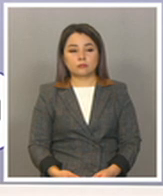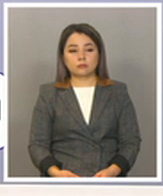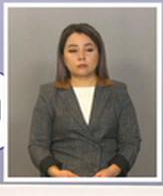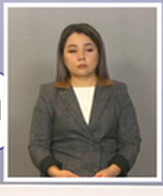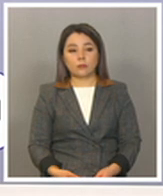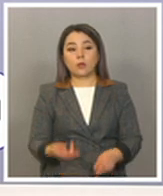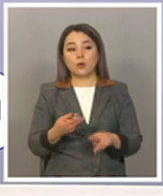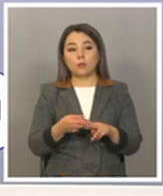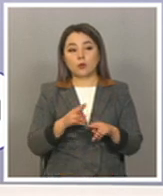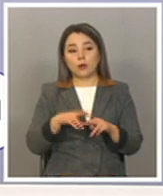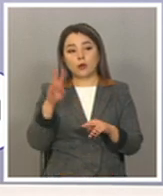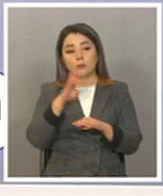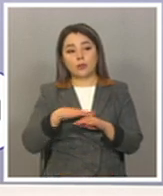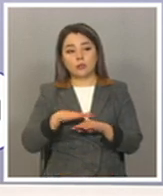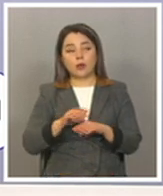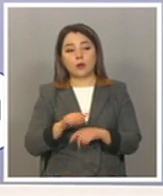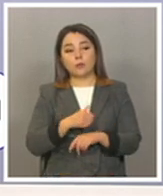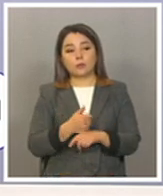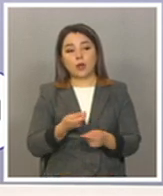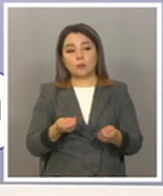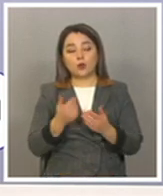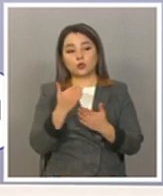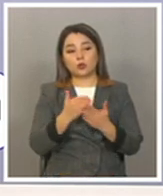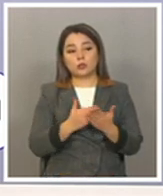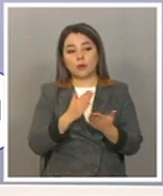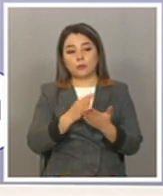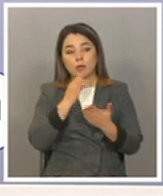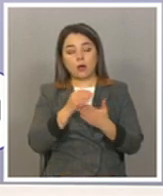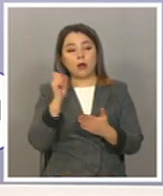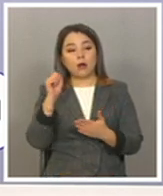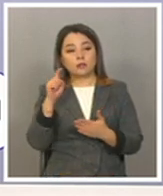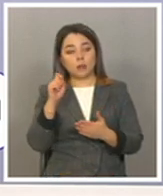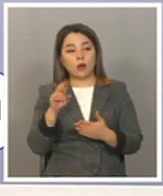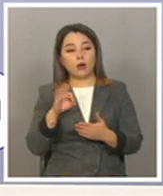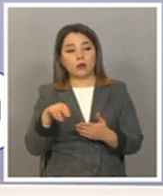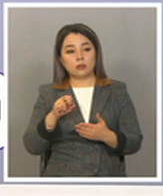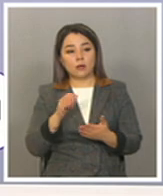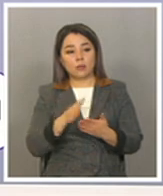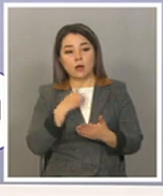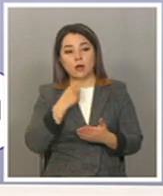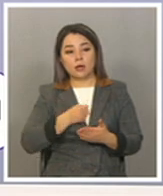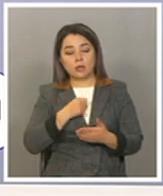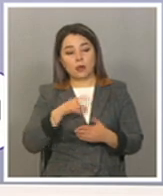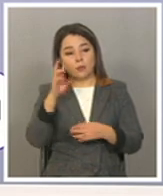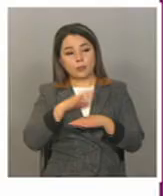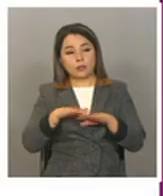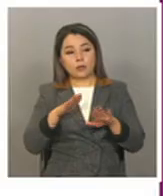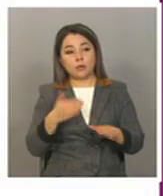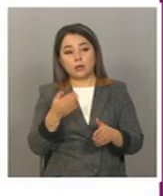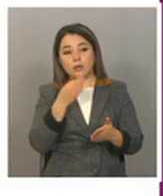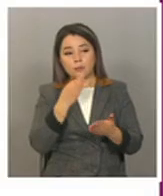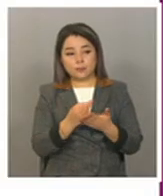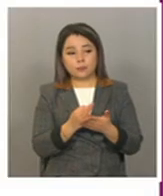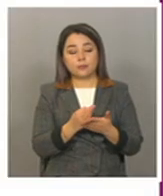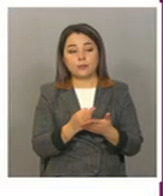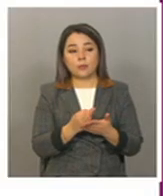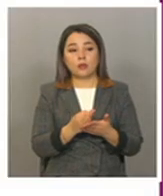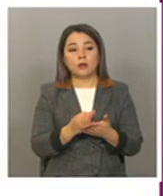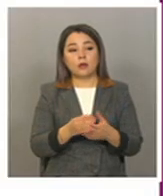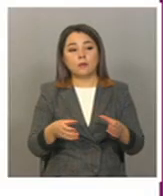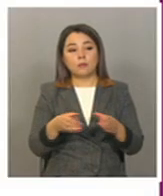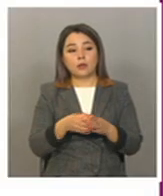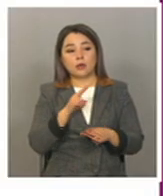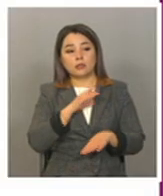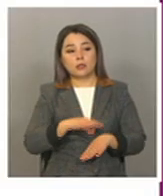Бұл мемлекеттің басқару жүйесіне келетін болсақ, Алтын Орда мемлекеті әскери мемлекет болғандықтан Беклербек